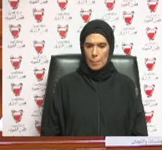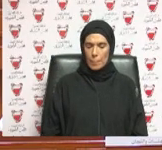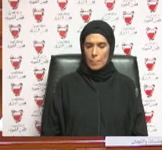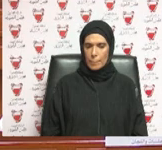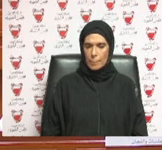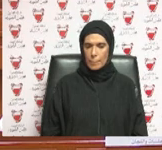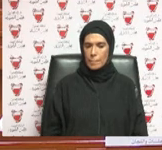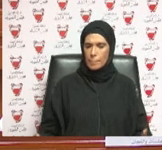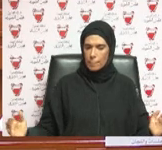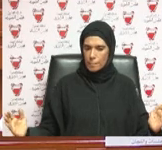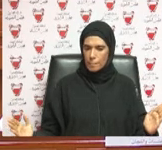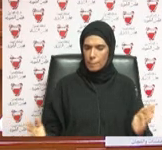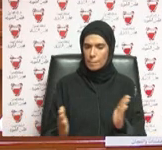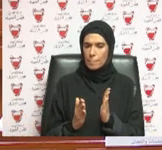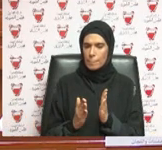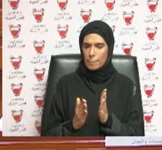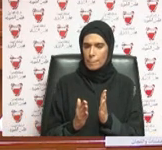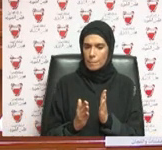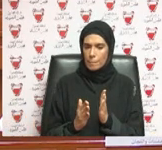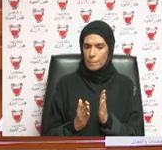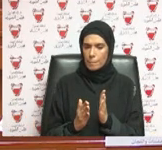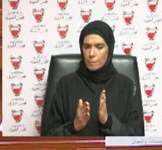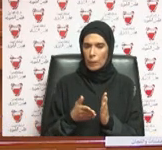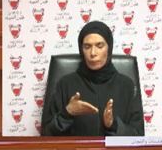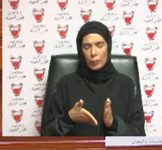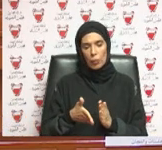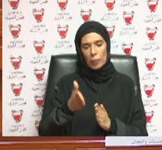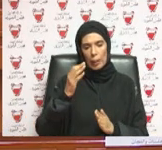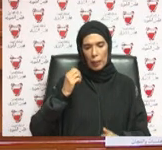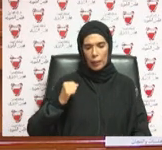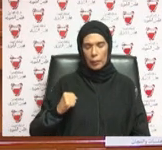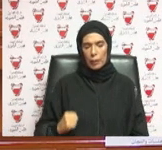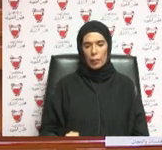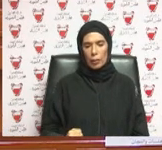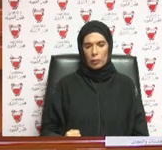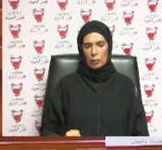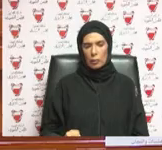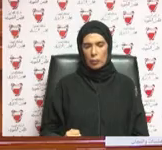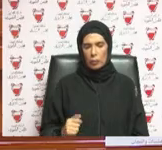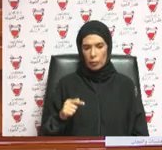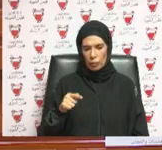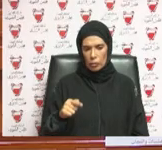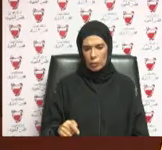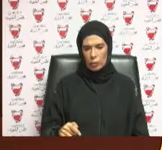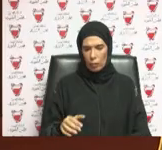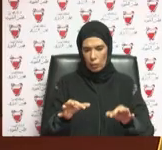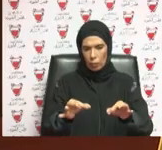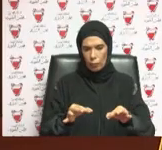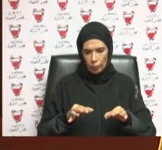في تصدي للأمور التي تمر بها البلاد بكل جراءة وإخلاص